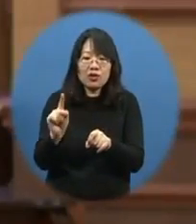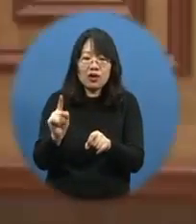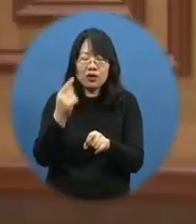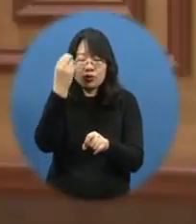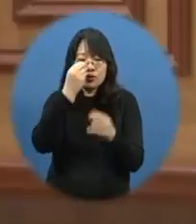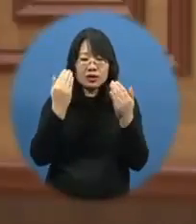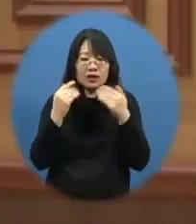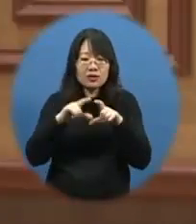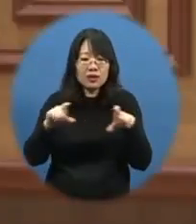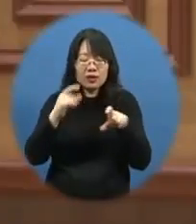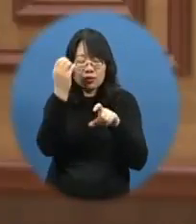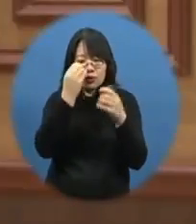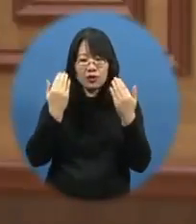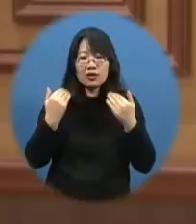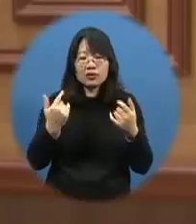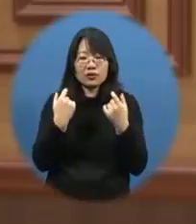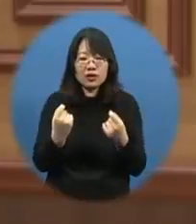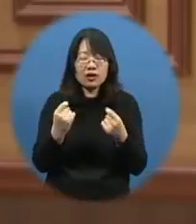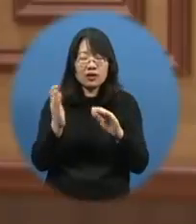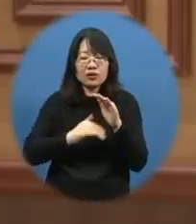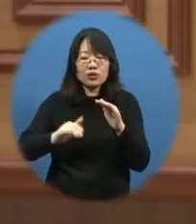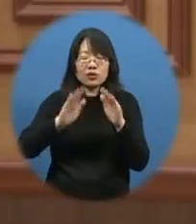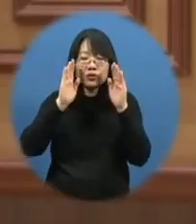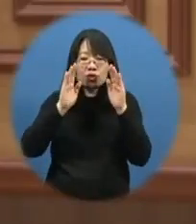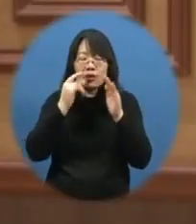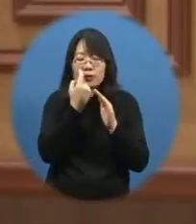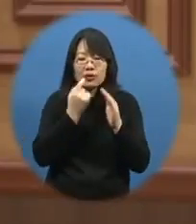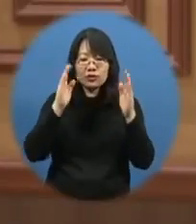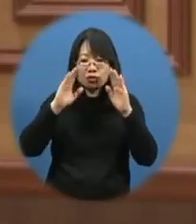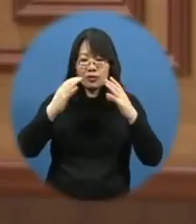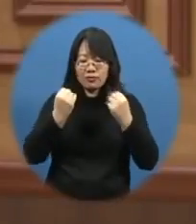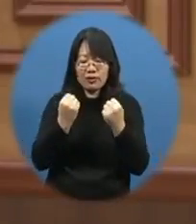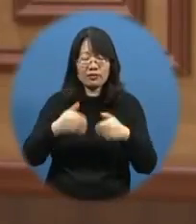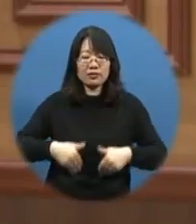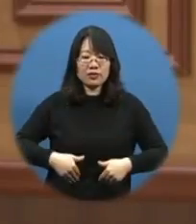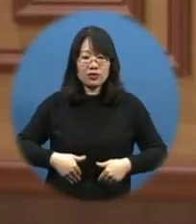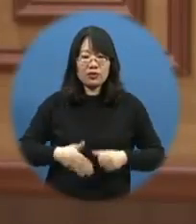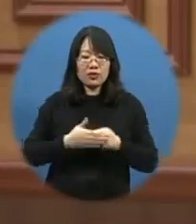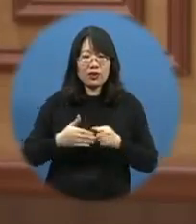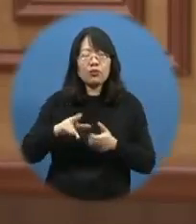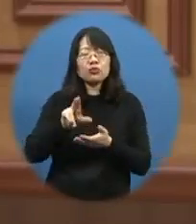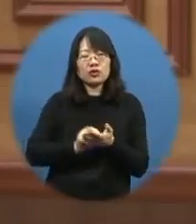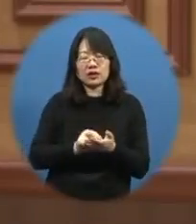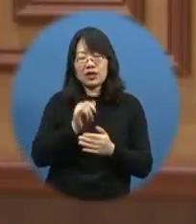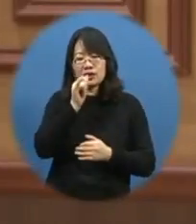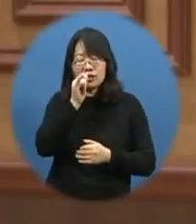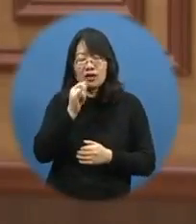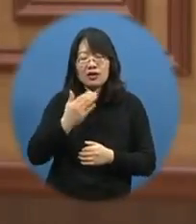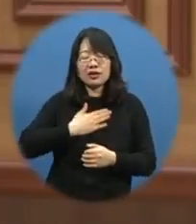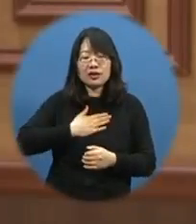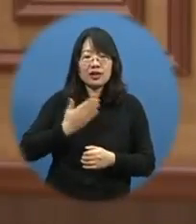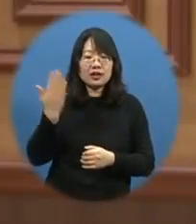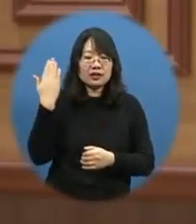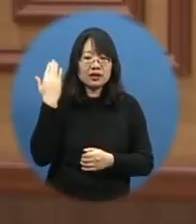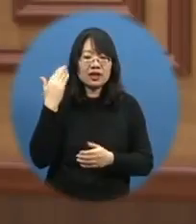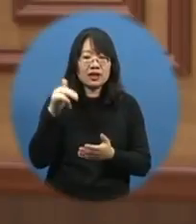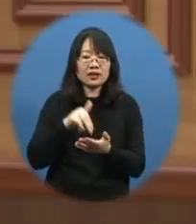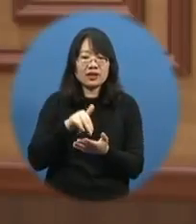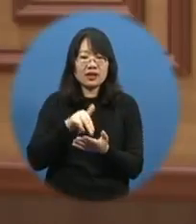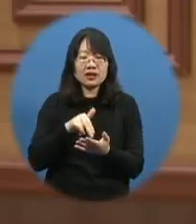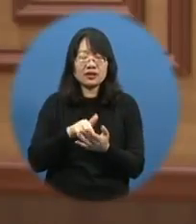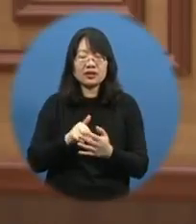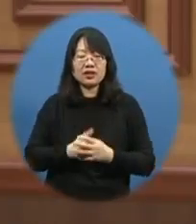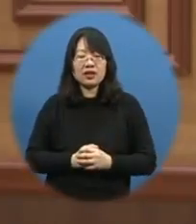고등학교가 일반계 고등학교처럼 정규 수업, 이론 수업을 많이 해야 돼요. 그래서 이건 문제가 있다 그래서 제가 그때 당시에